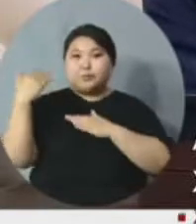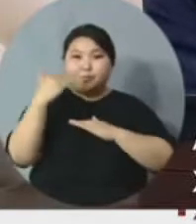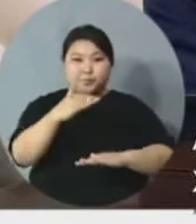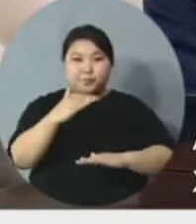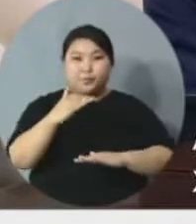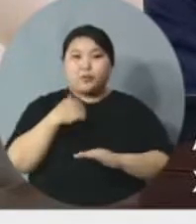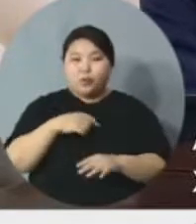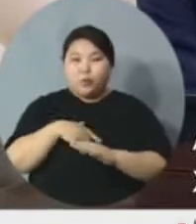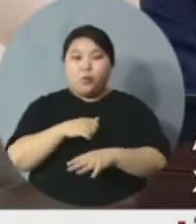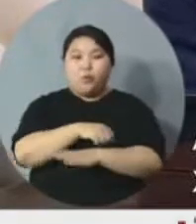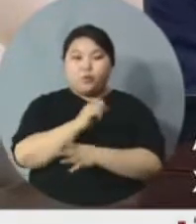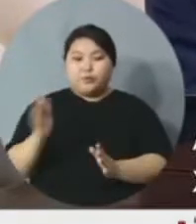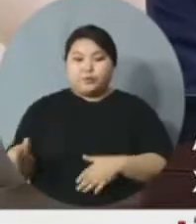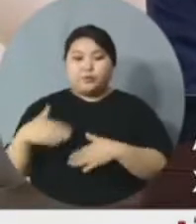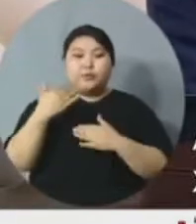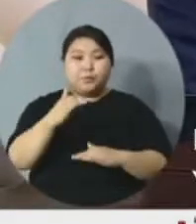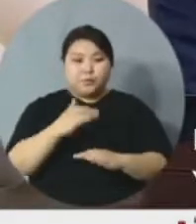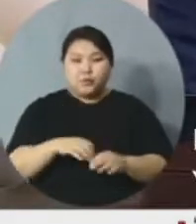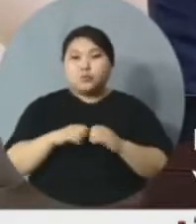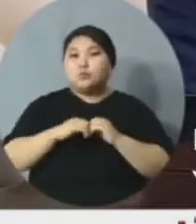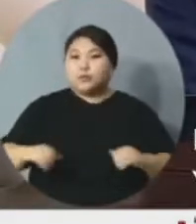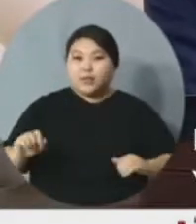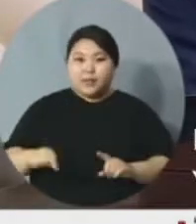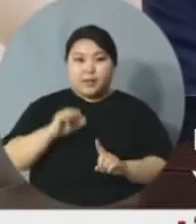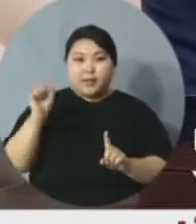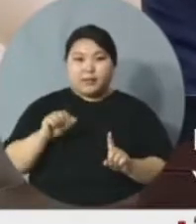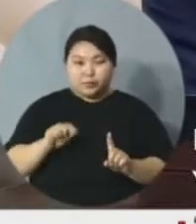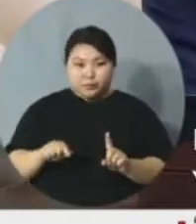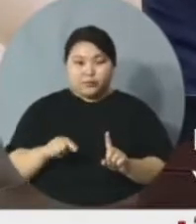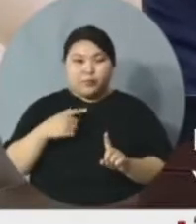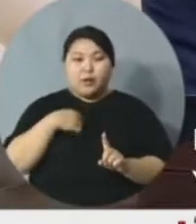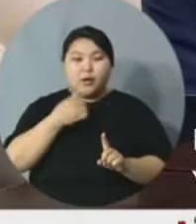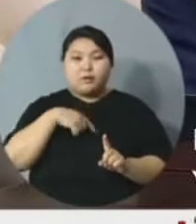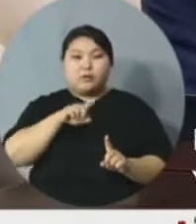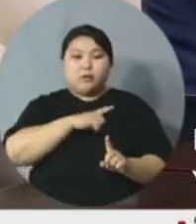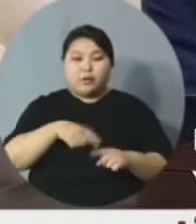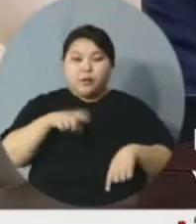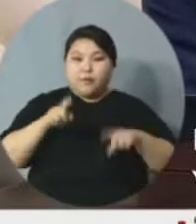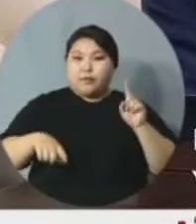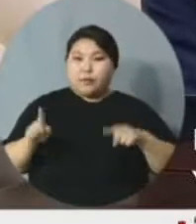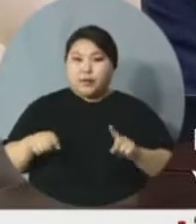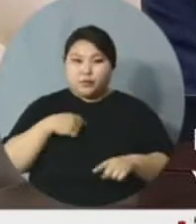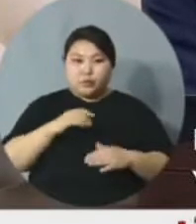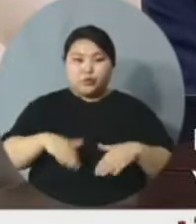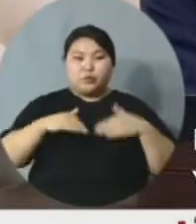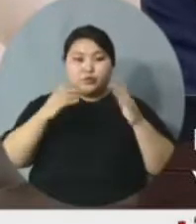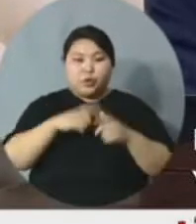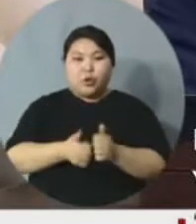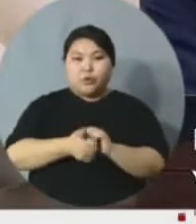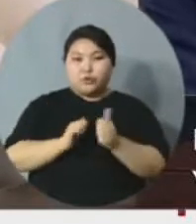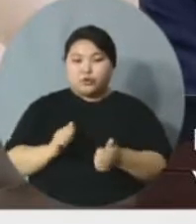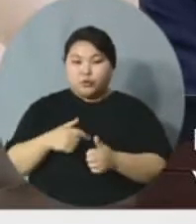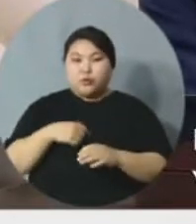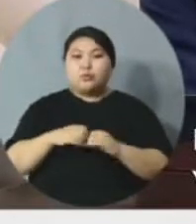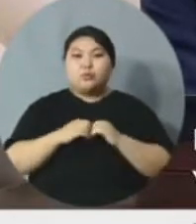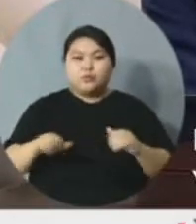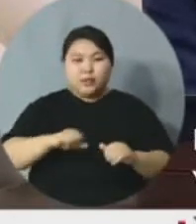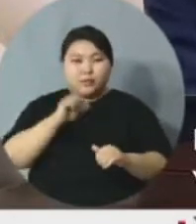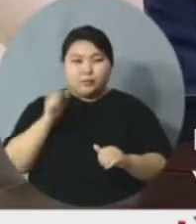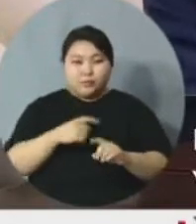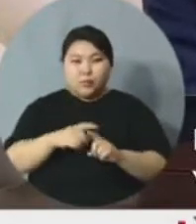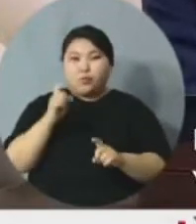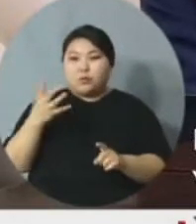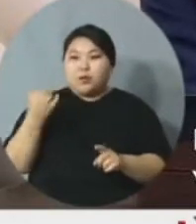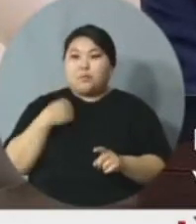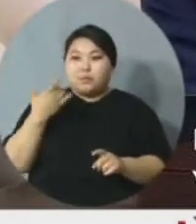Тэр урамшуул гэдэг юм уу тэр зүйлүүд одоо зөв тустай асуудал. Мөн инфляцийн өсөлтийн хоцрол гэдэг нь тустай асуудал. Мөн бидний